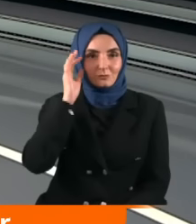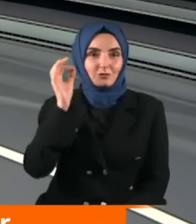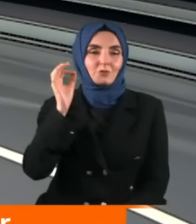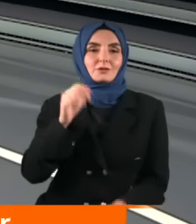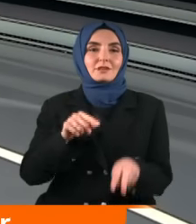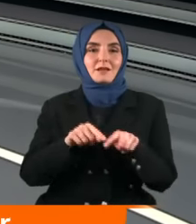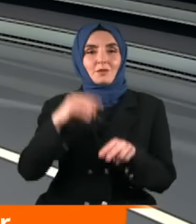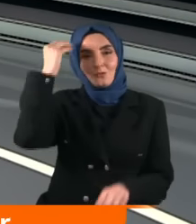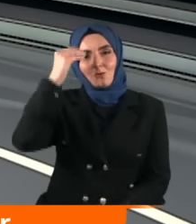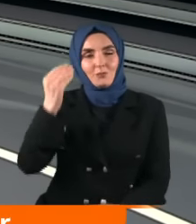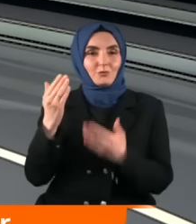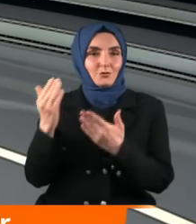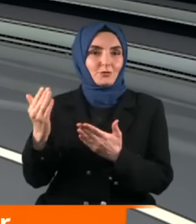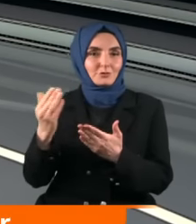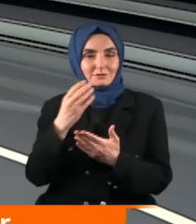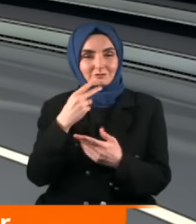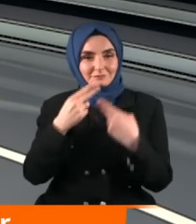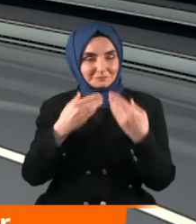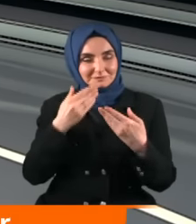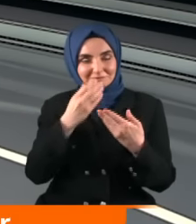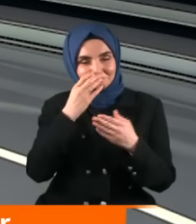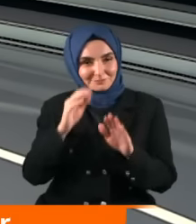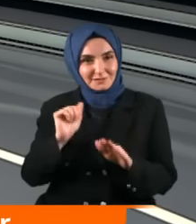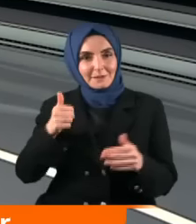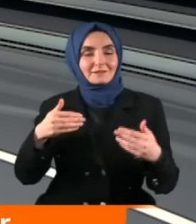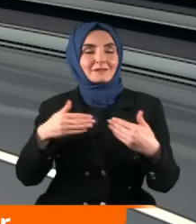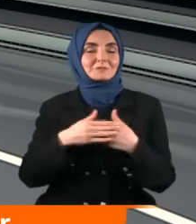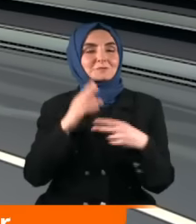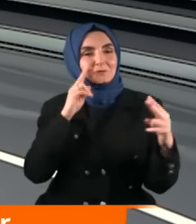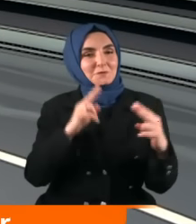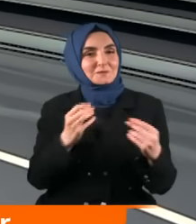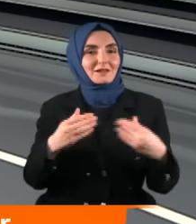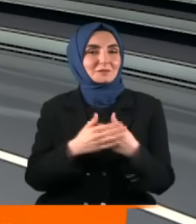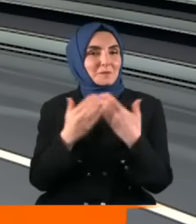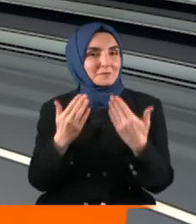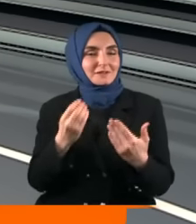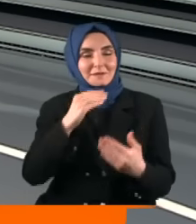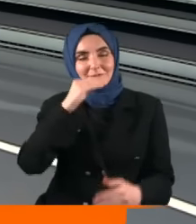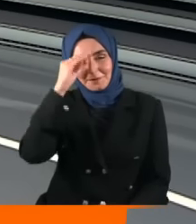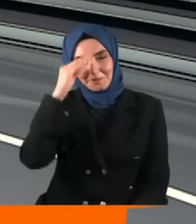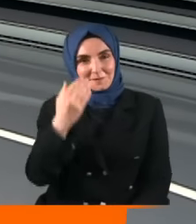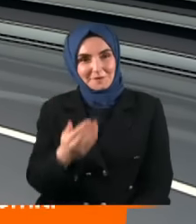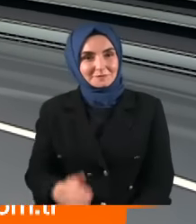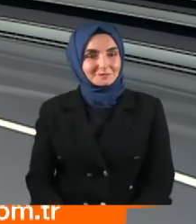Nihat Hatipoğlu'na bırakıyoruz. Yarın akşam burada tekrar görüşmek dileğiyle. İyi akşamlar, iyi bayramlar.